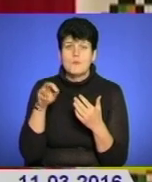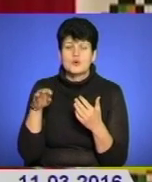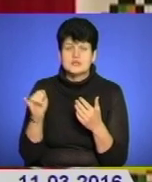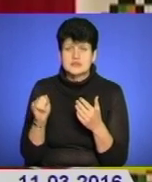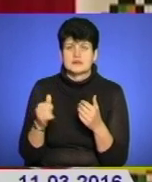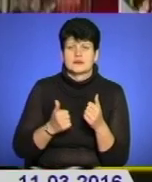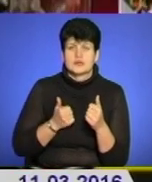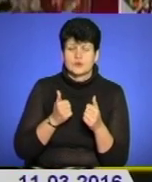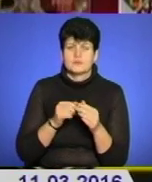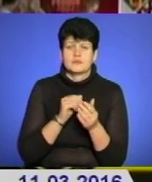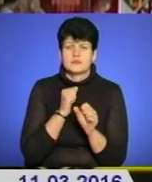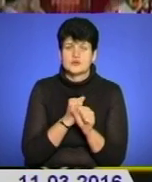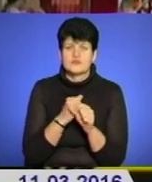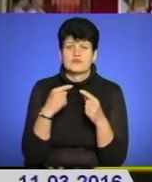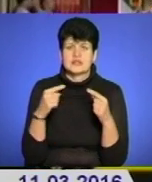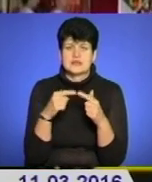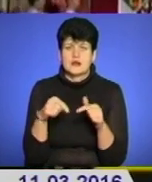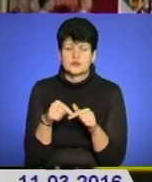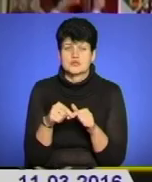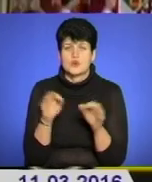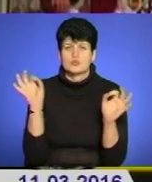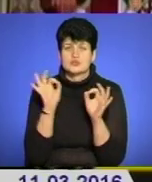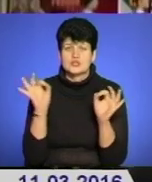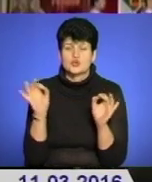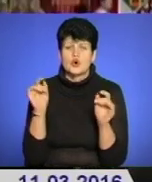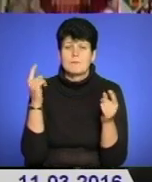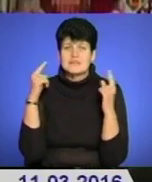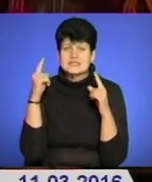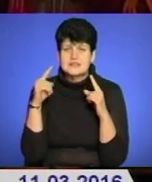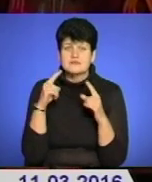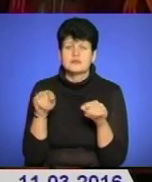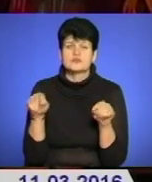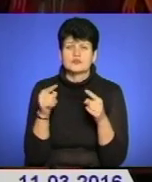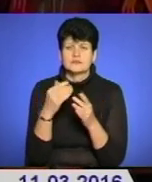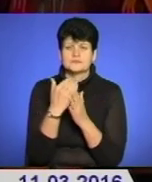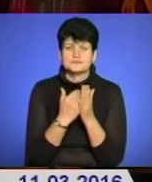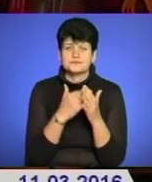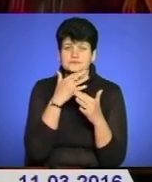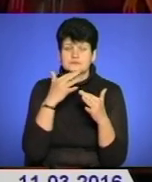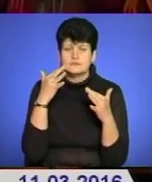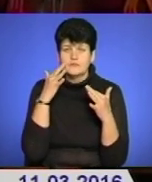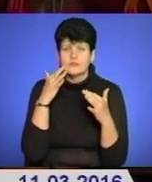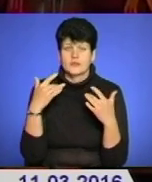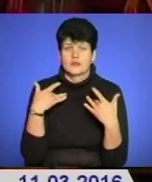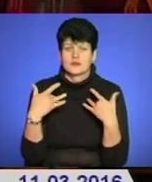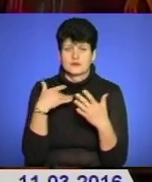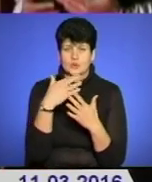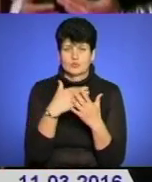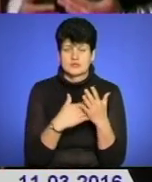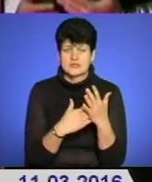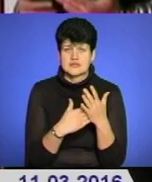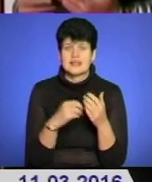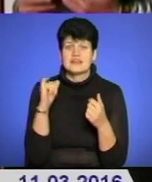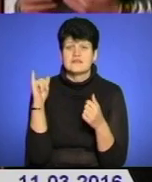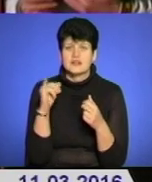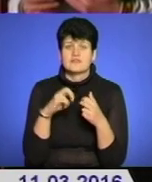працював у різних галузях музичного мистецтва, створив низку цікавих хорових, оркестрових і музично-драматичних композицій. Іван